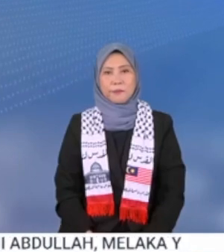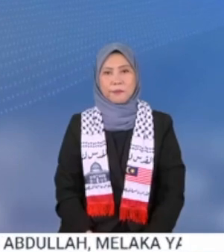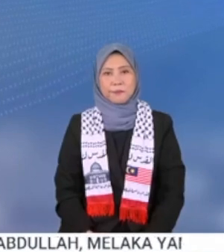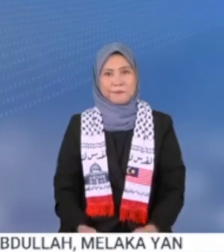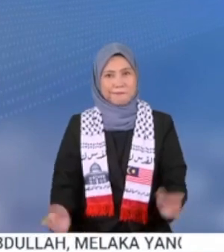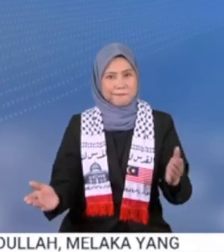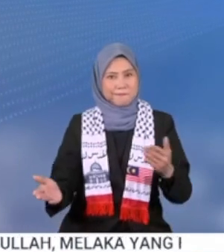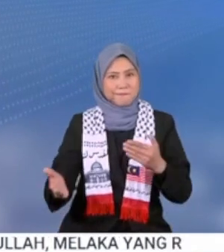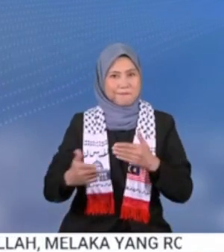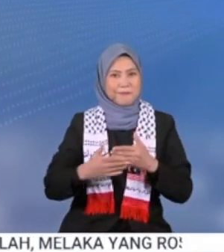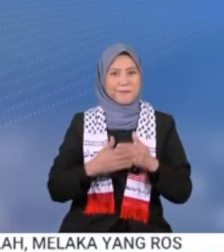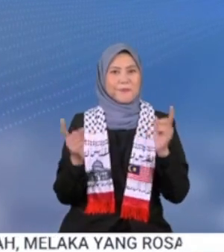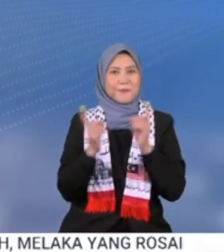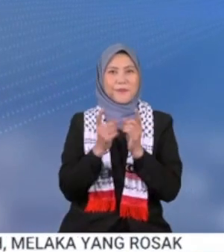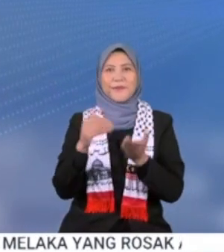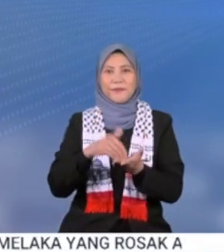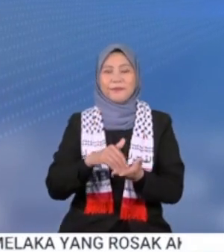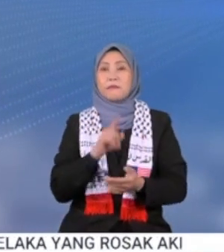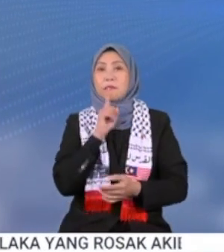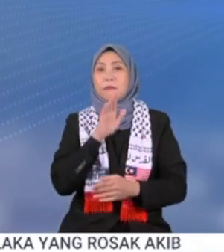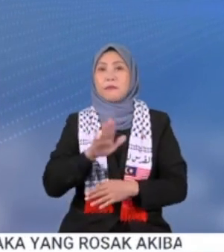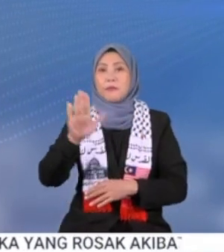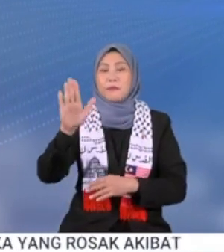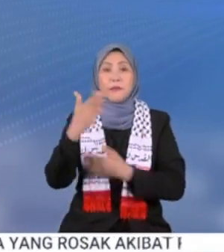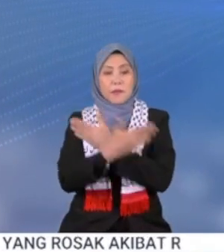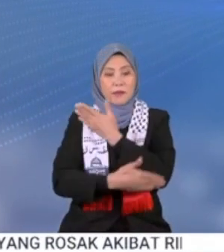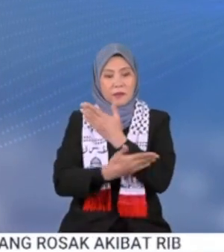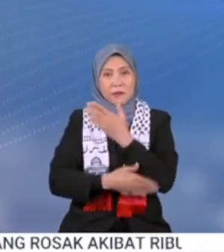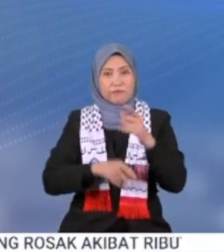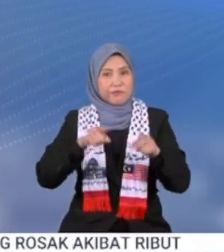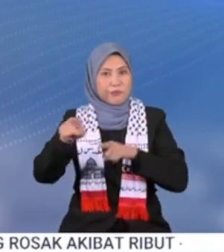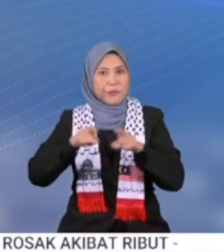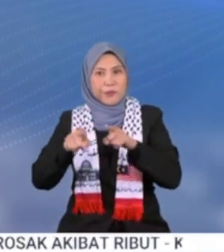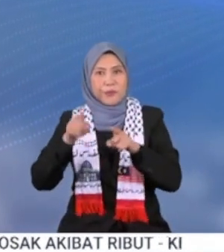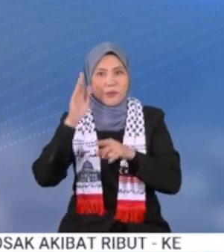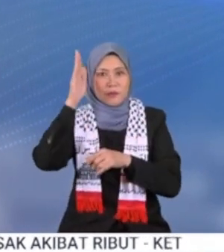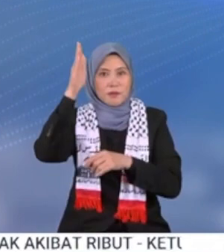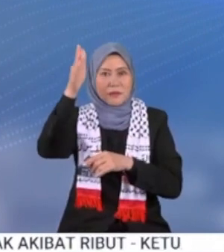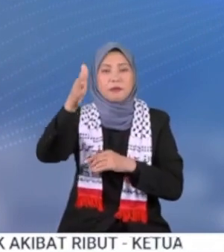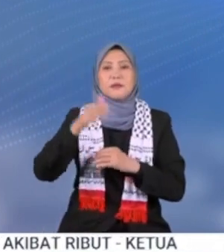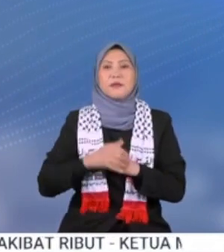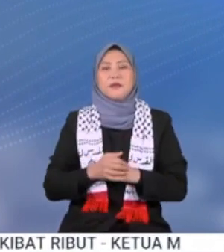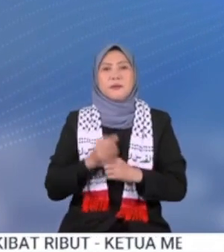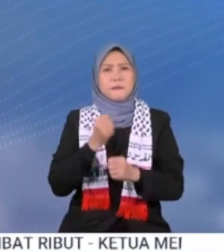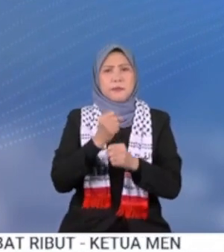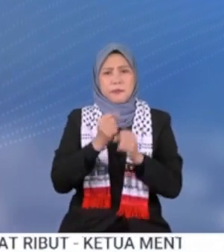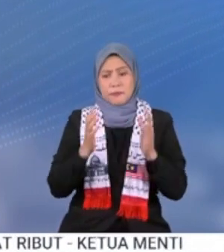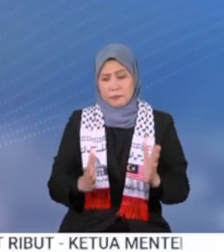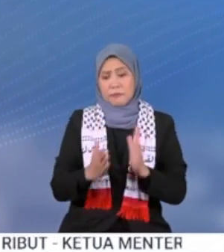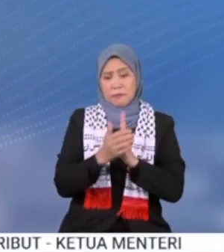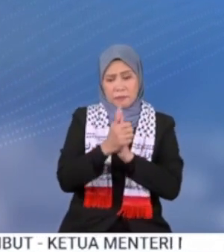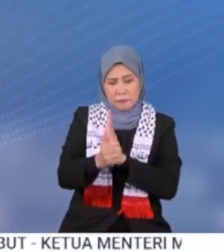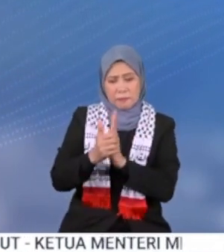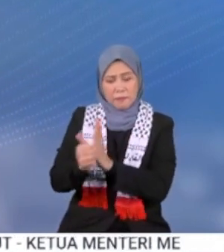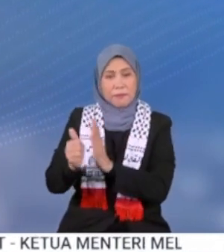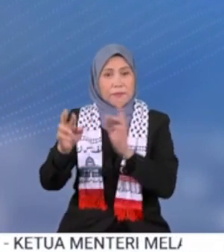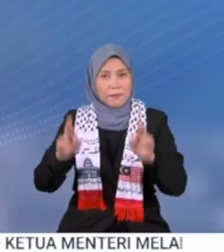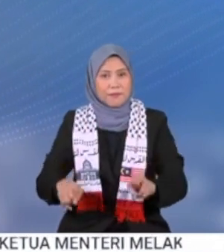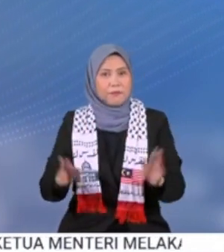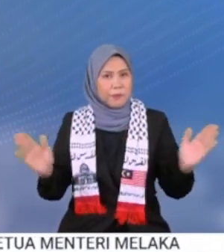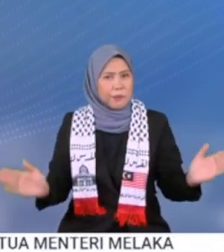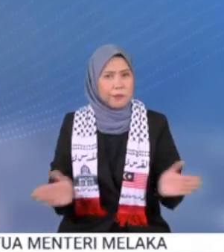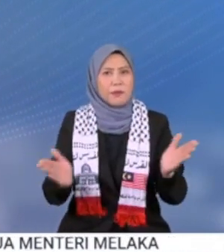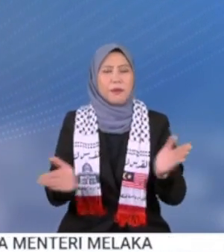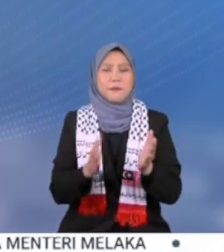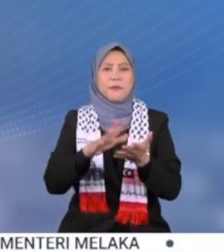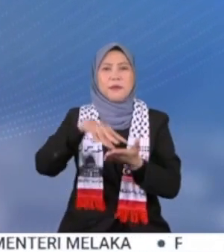bersua kembali bagi menjamin negara berdaya saing pada masa hadapan Tenaga Kerja dan bakat rakyat perlu digalakkan belajar